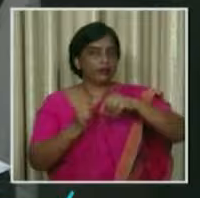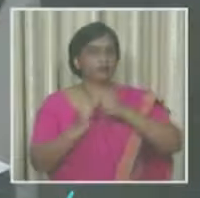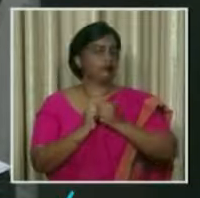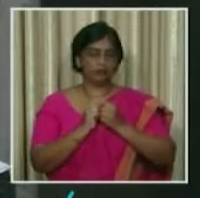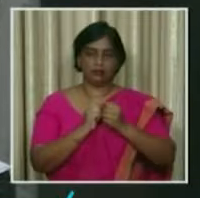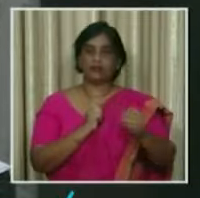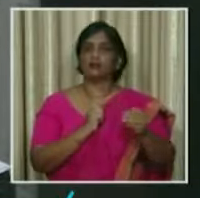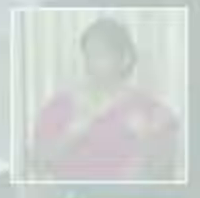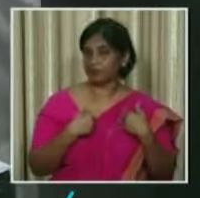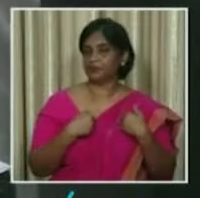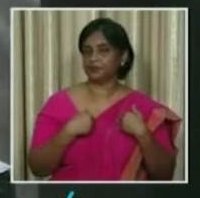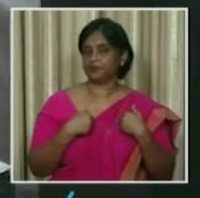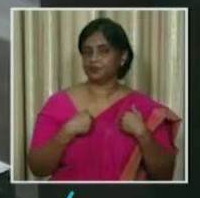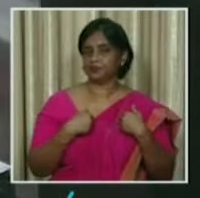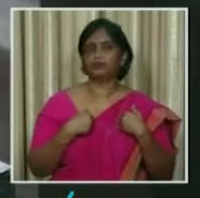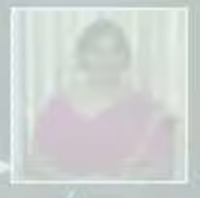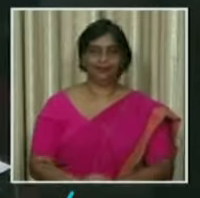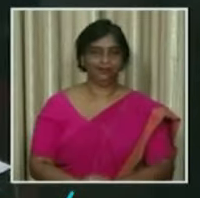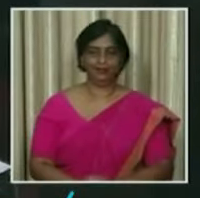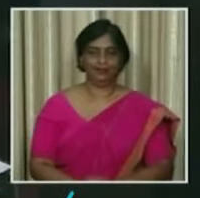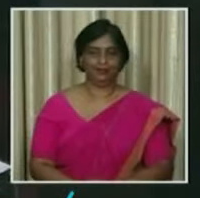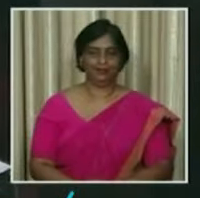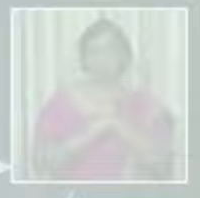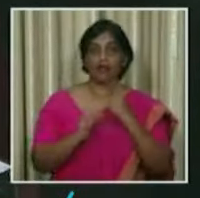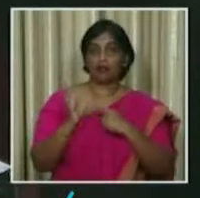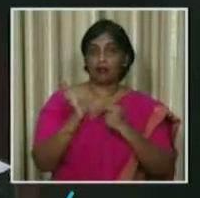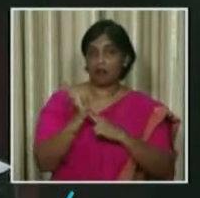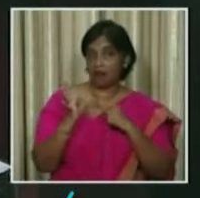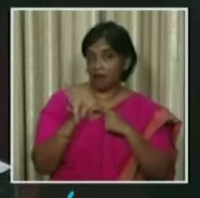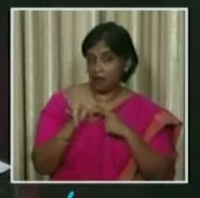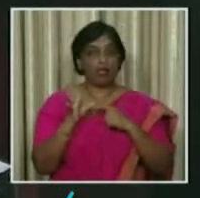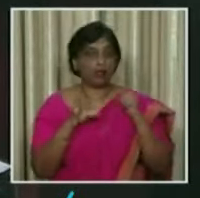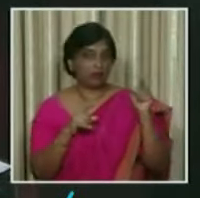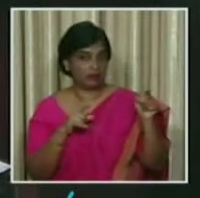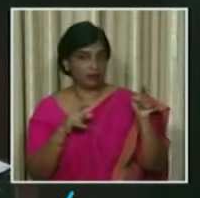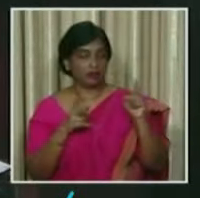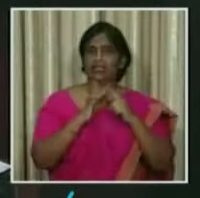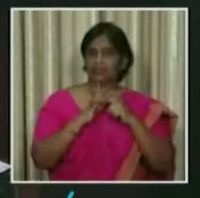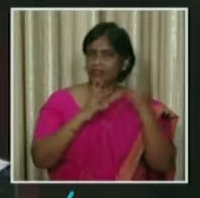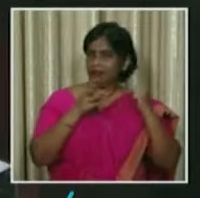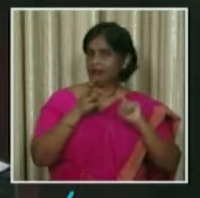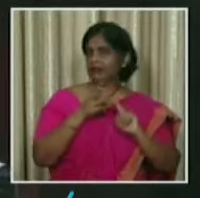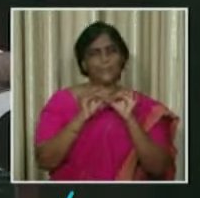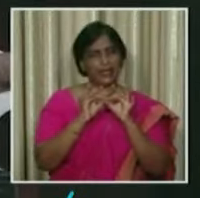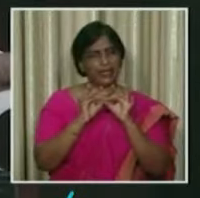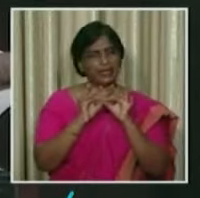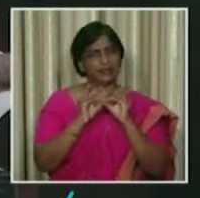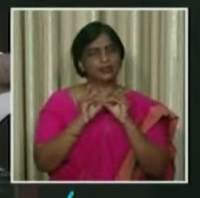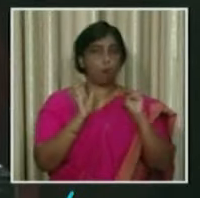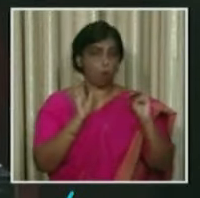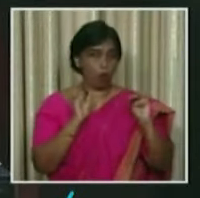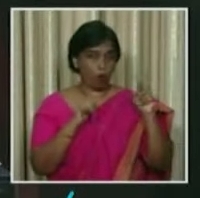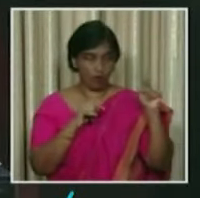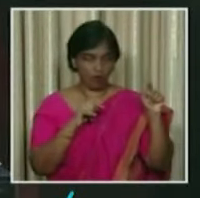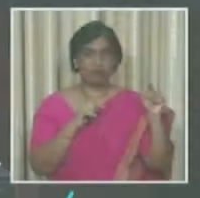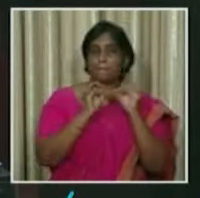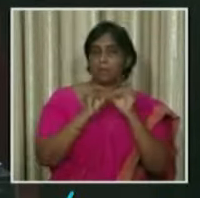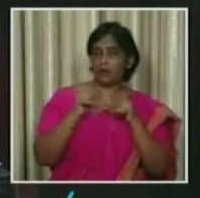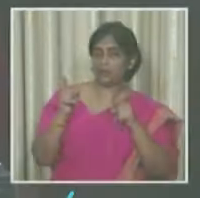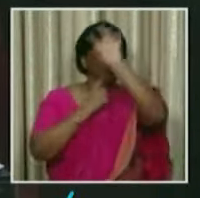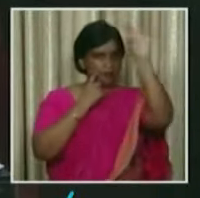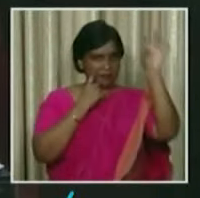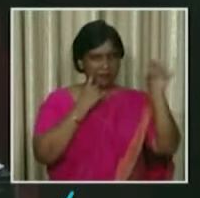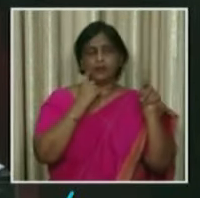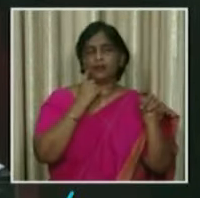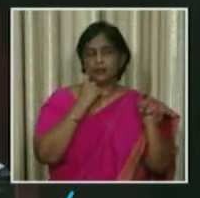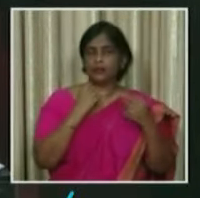ප්‍රතිව්‍යුහගතකරණයට ලක් වුණේ. ඒක සත්‍යයෙන් තොරයි. ගානාව, ආජන්ටිනාව, එක්වඩෝරේ, බෙලීස්, මොංගෝලියා, බාබඩොස්,